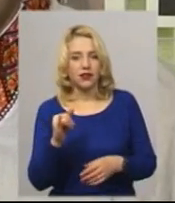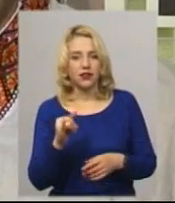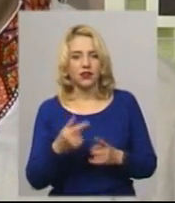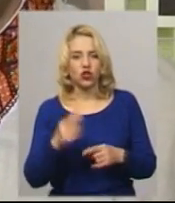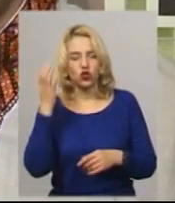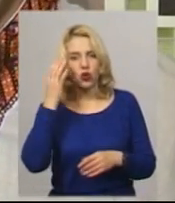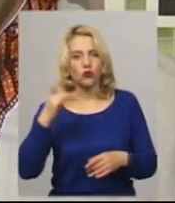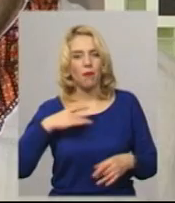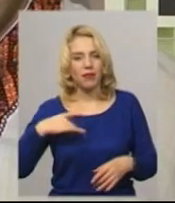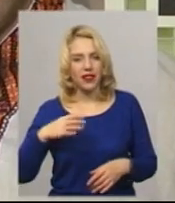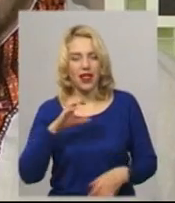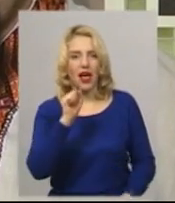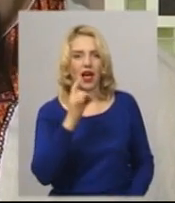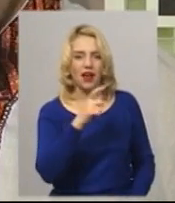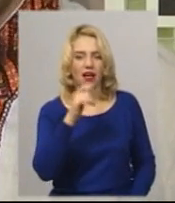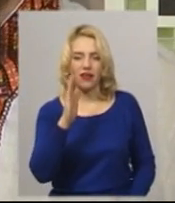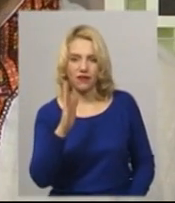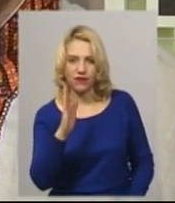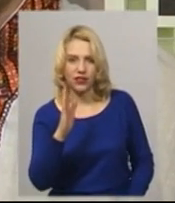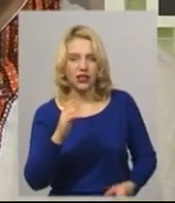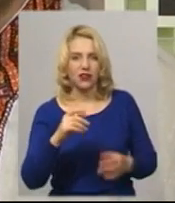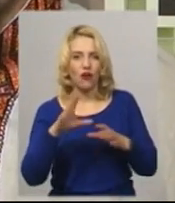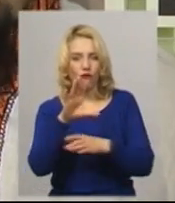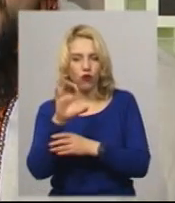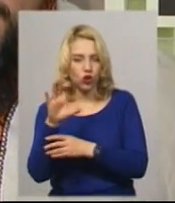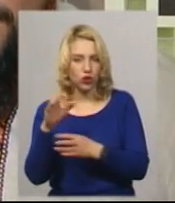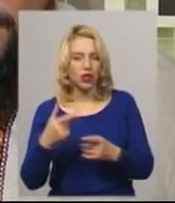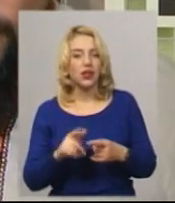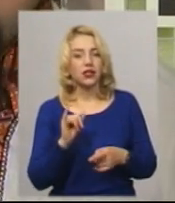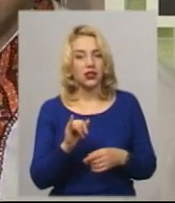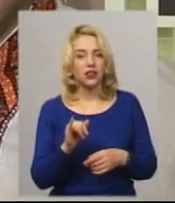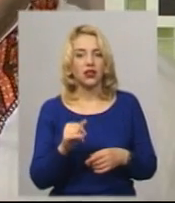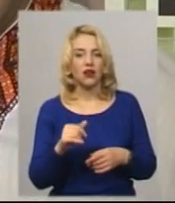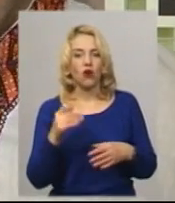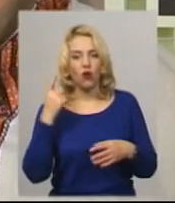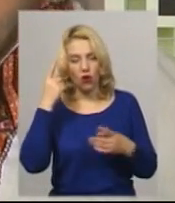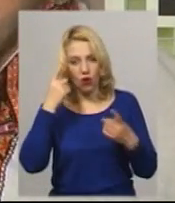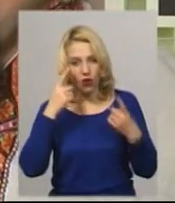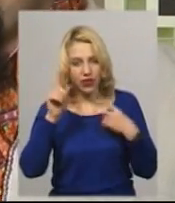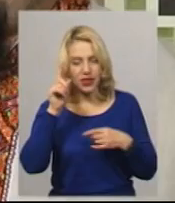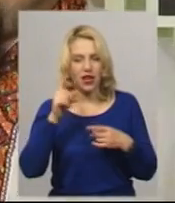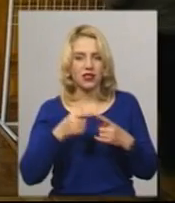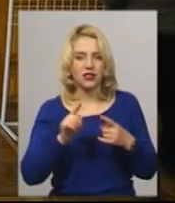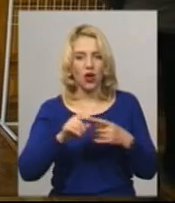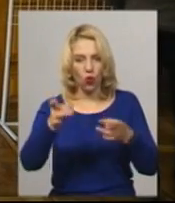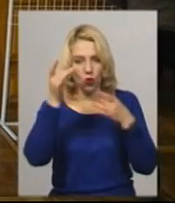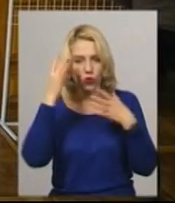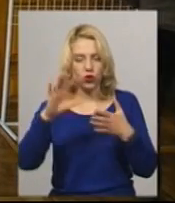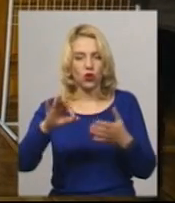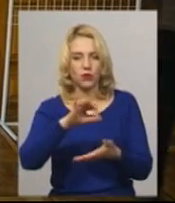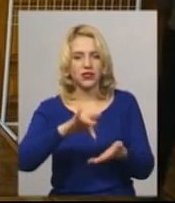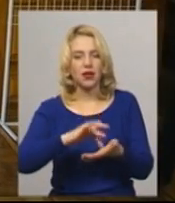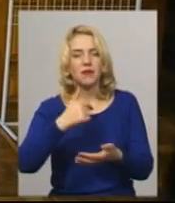архівна фотографія, щоб відродити. І основна ідея окультурити обласний центр. Мені здається,